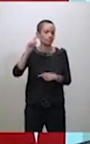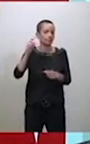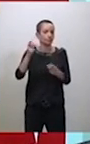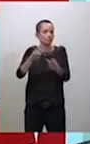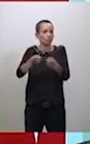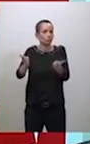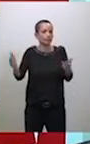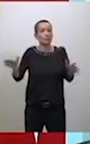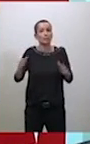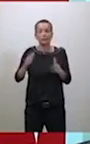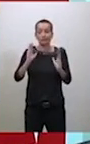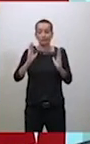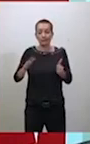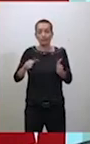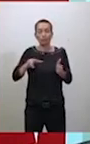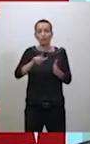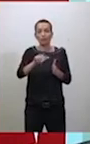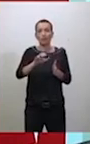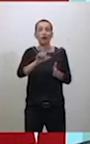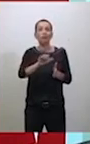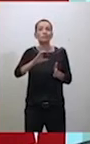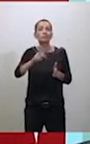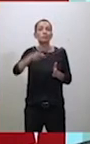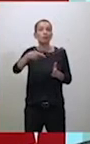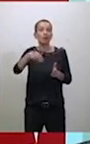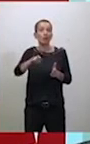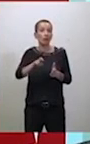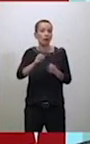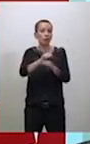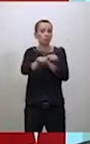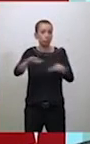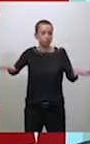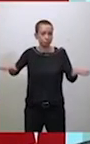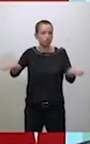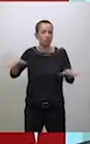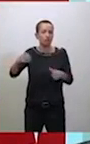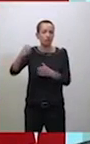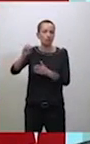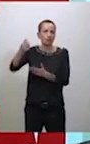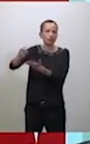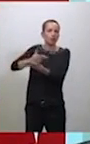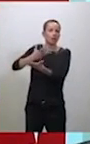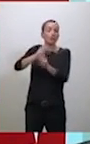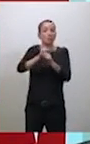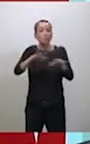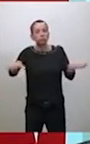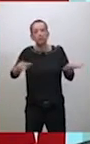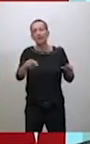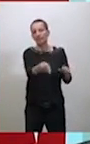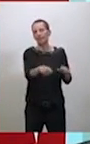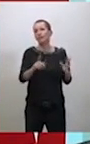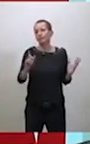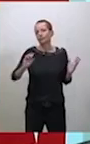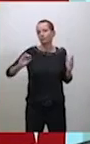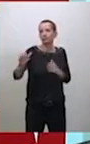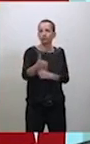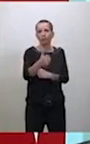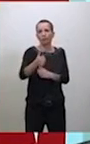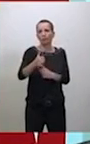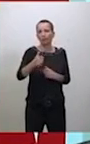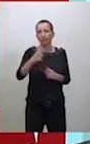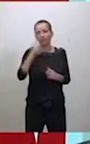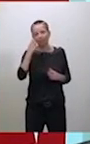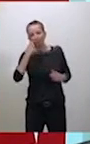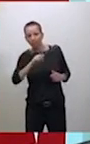décision sera bientôt mise en ligne par la CPR, qui nous l'a indiqué, et à partir de ce moment-là, naturellement, chacun pourra prendre